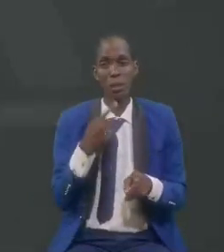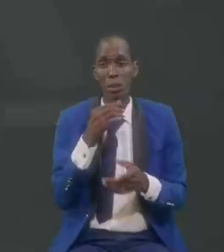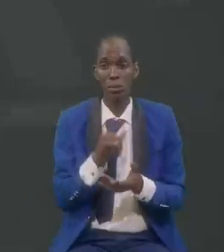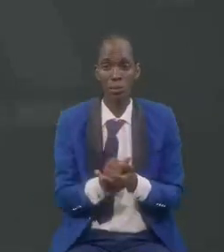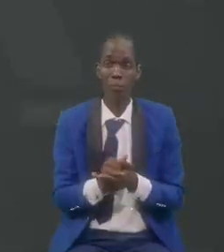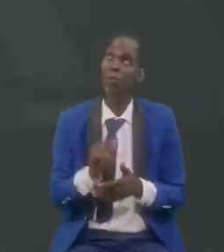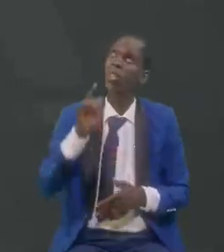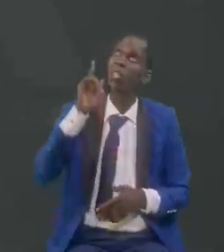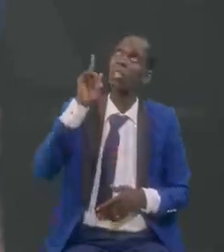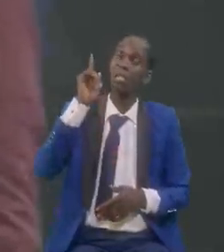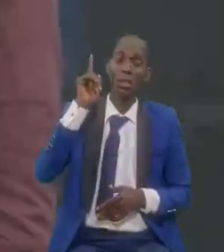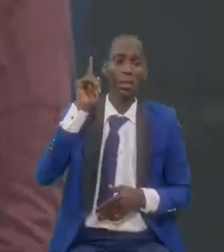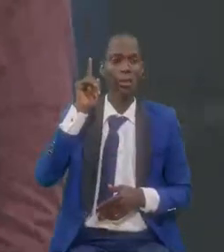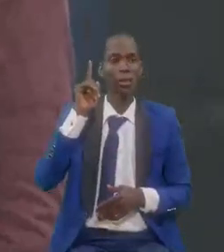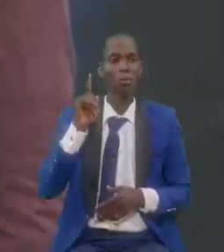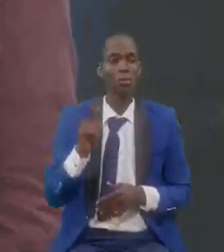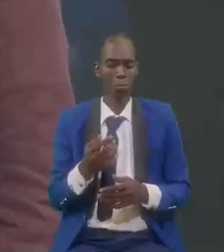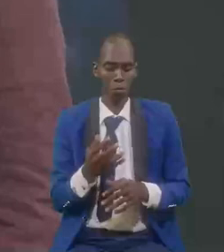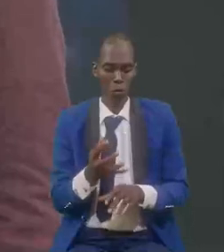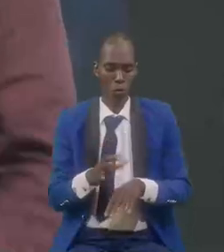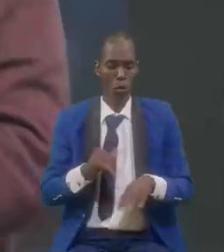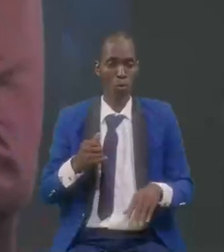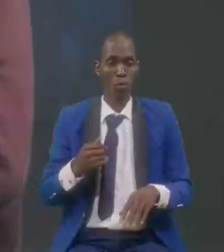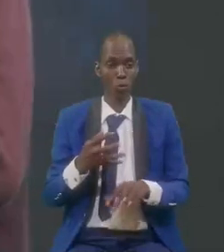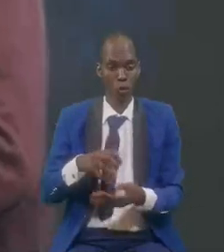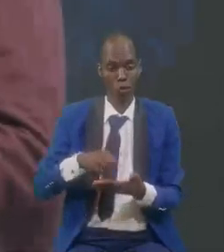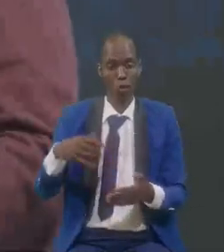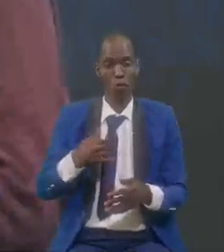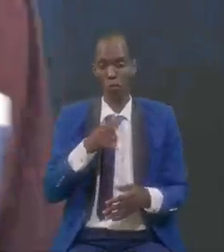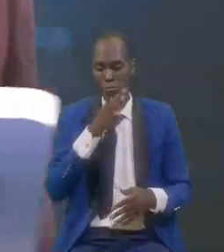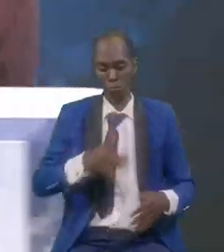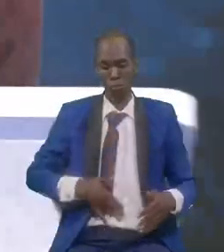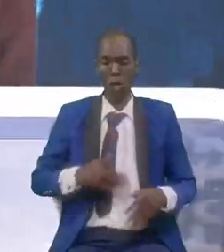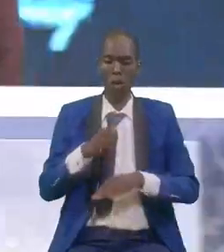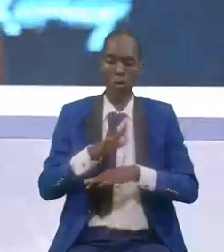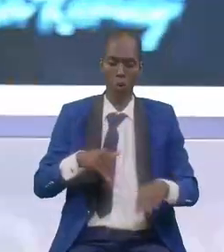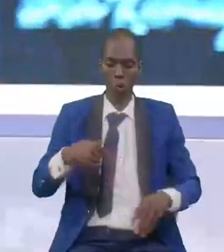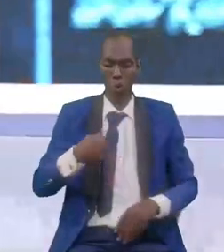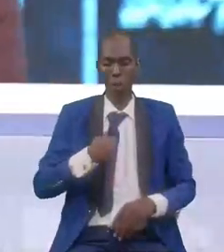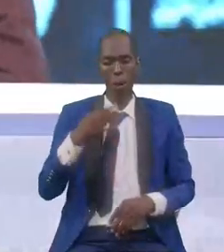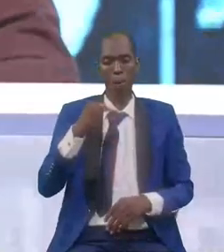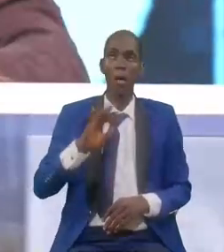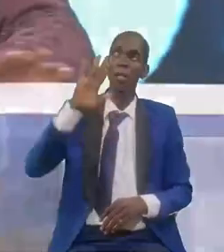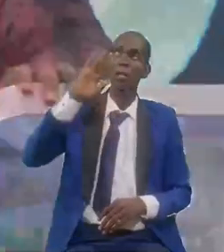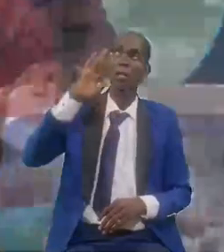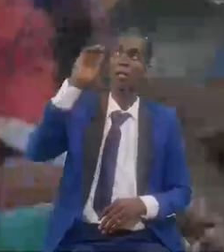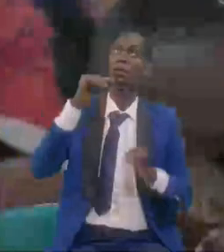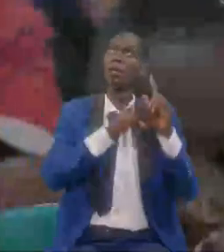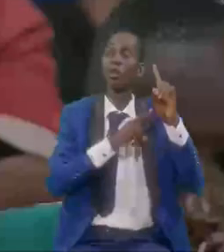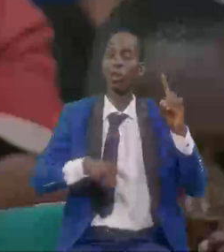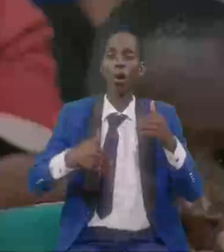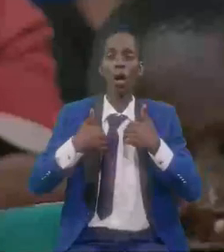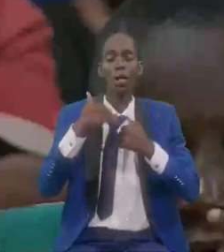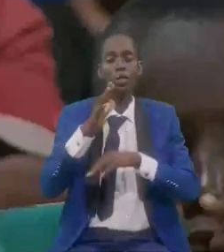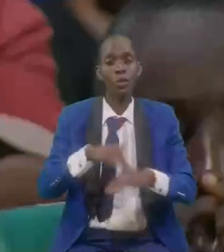il m'a sorti du sein de ma mère, il m'a appelé par sa grâce. Le Seigneur t'a appelé par sa grâce.